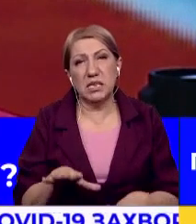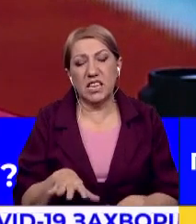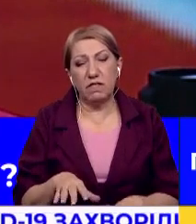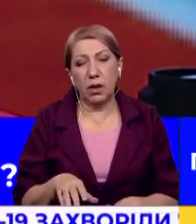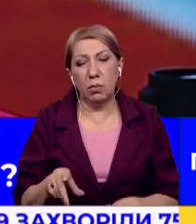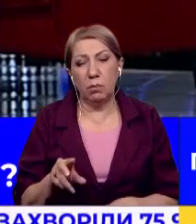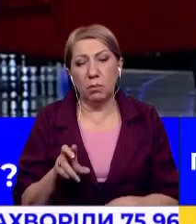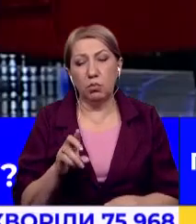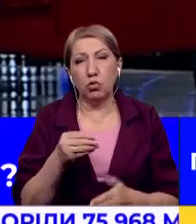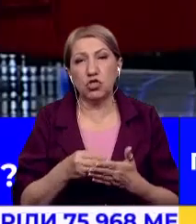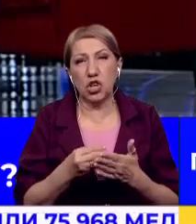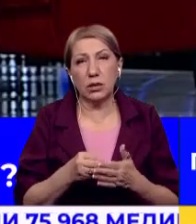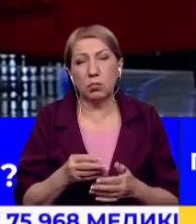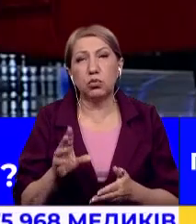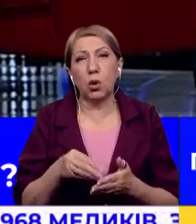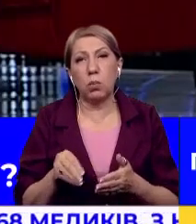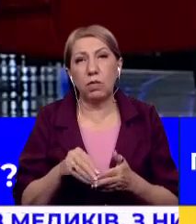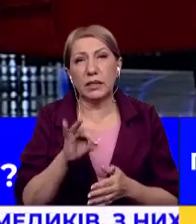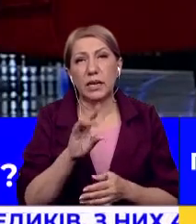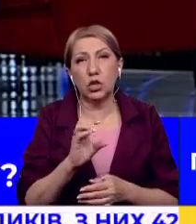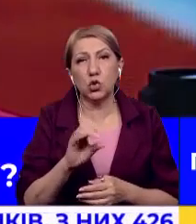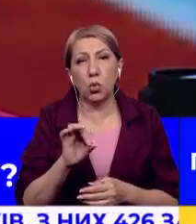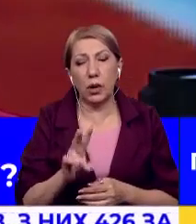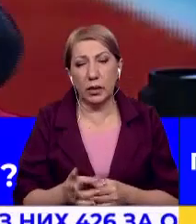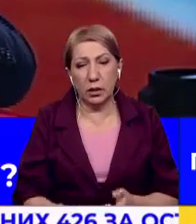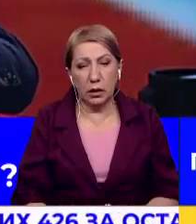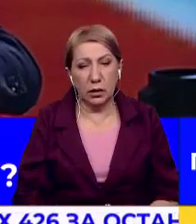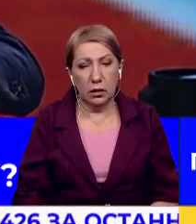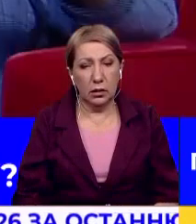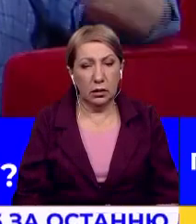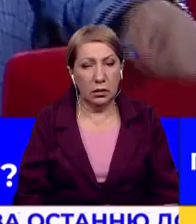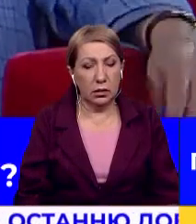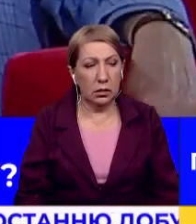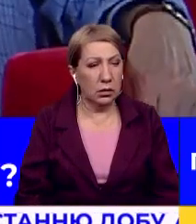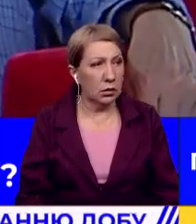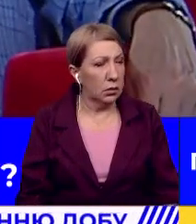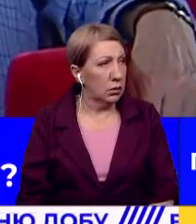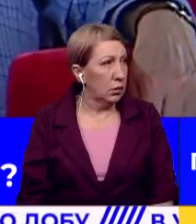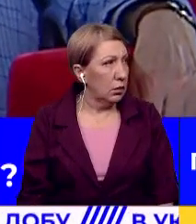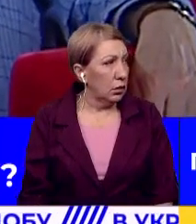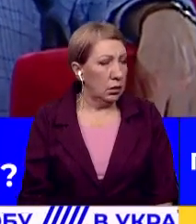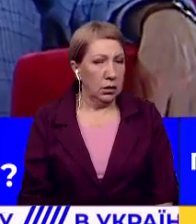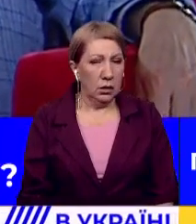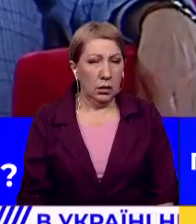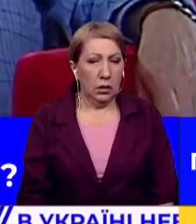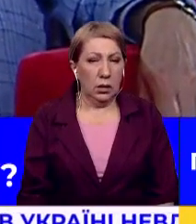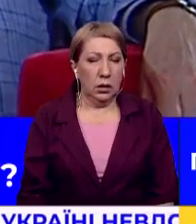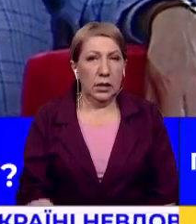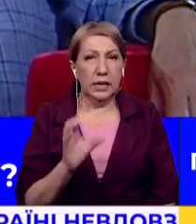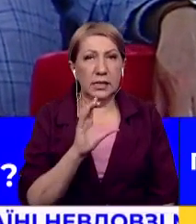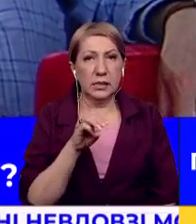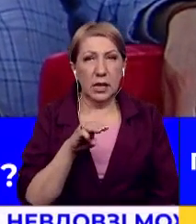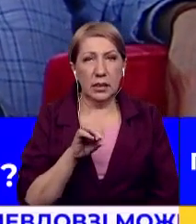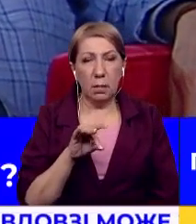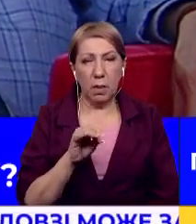вам інсулін купує. Де той місцевий бюджет гроші візьме на інсулін? І знаєте, ви праві у тому, що Степанов як